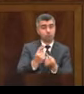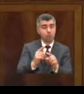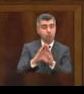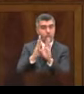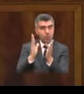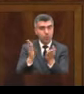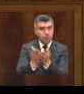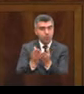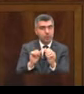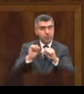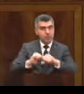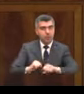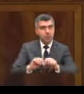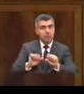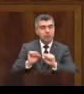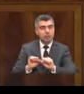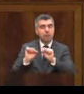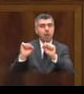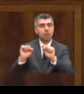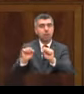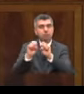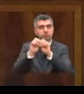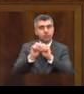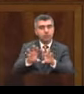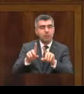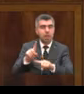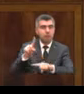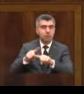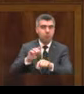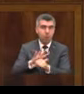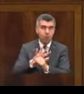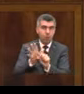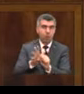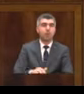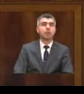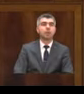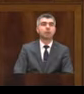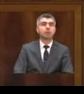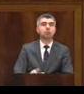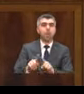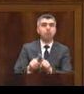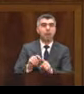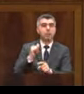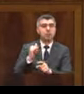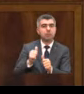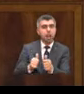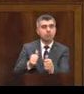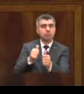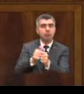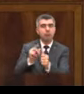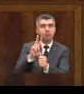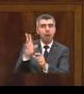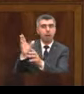الشمولية والفعالة في مواجهة تداعيات انتشار الجائحة، وذلك تحت القيادة الرشيدة لجلالة الملك محمد